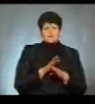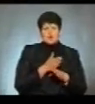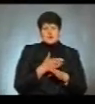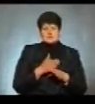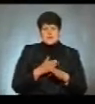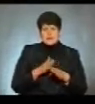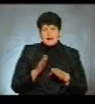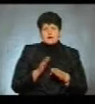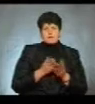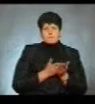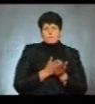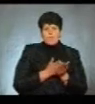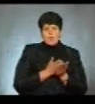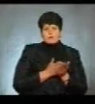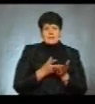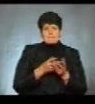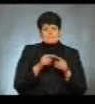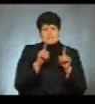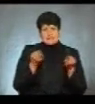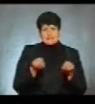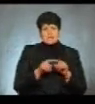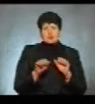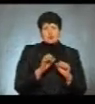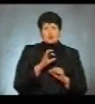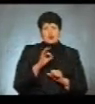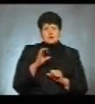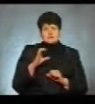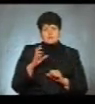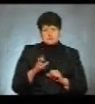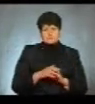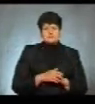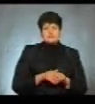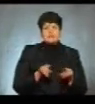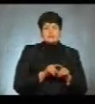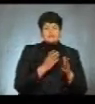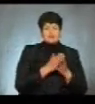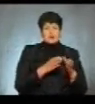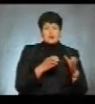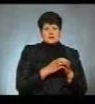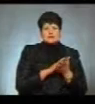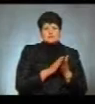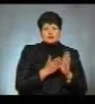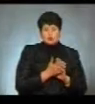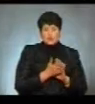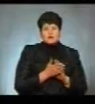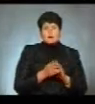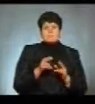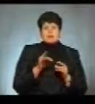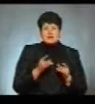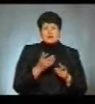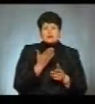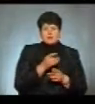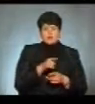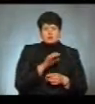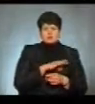розподіляє послуги, платіжки, яка керує ОСББ. Також ще є колективний договір, при якому